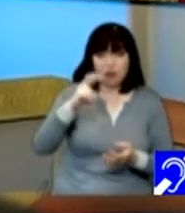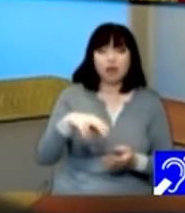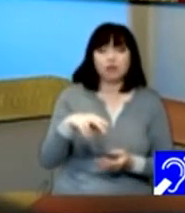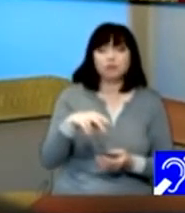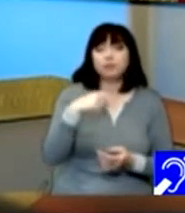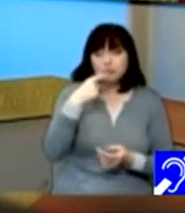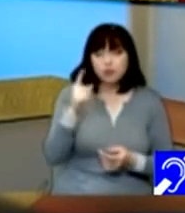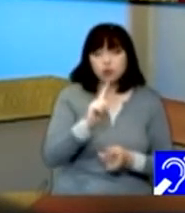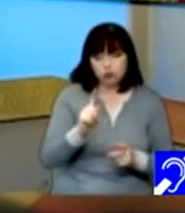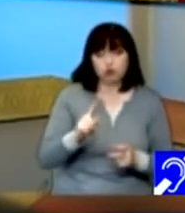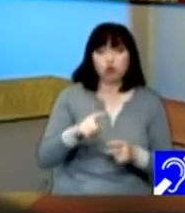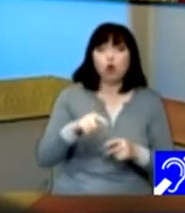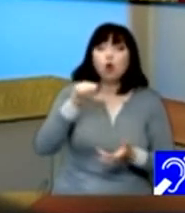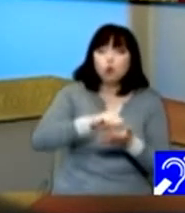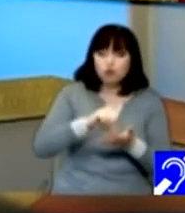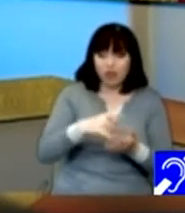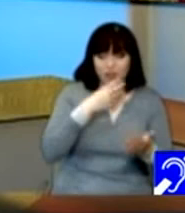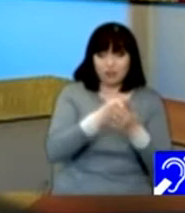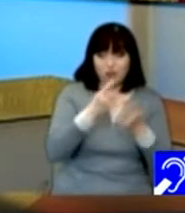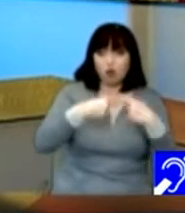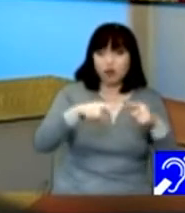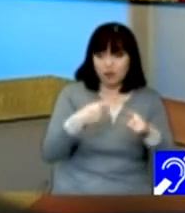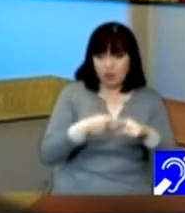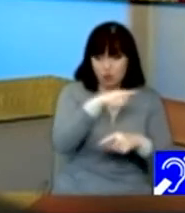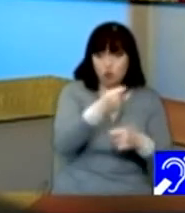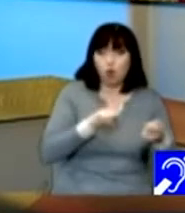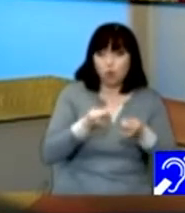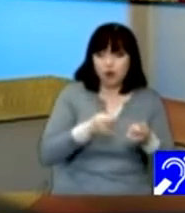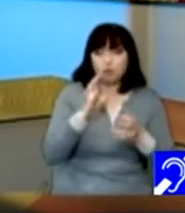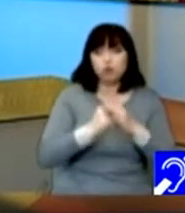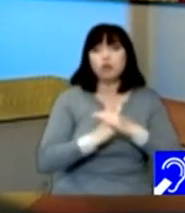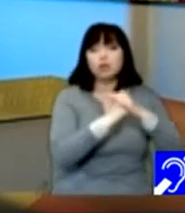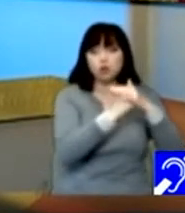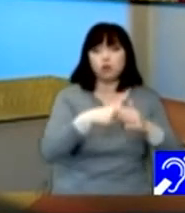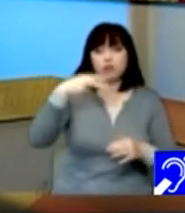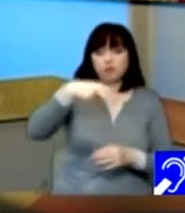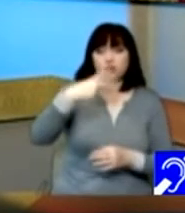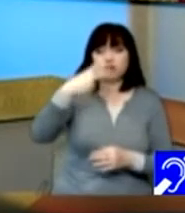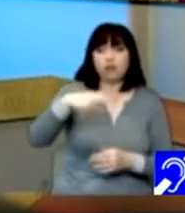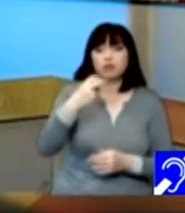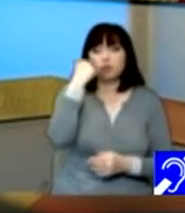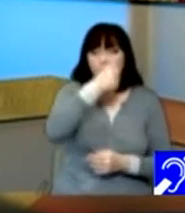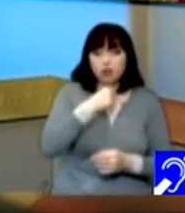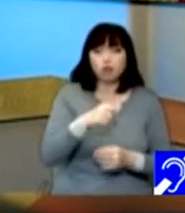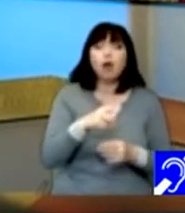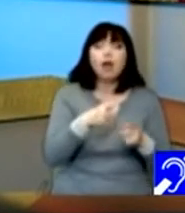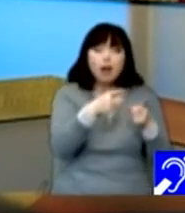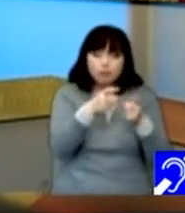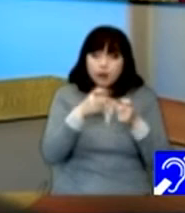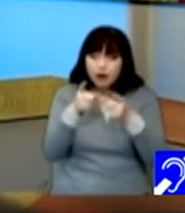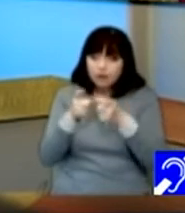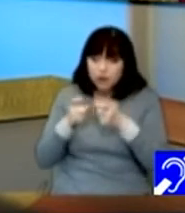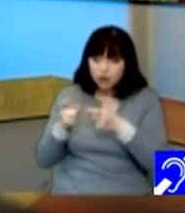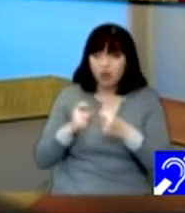transmis ambasadorului că implicarea instituției pe care o conduce se va axa în 2022 pe atragerea de parteneri în